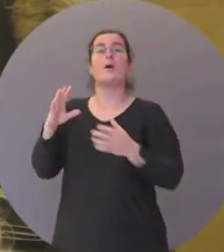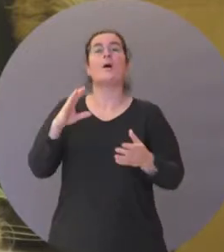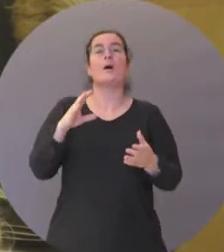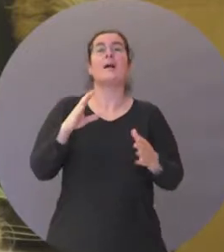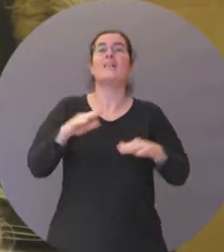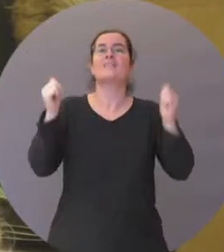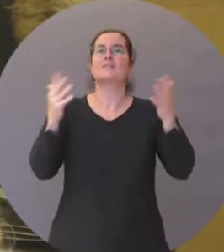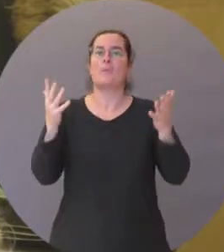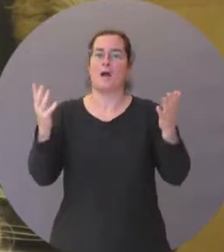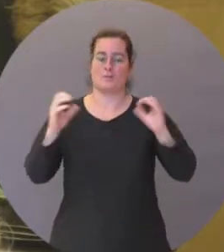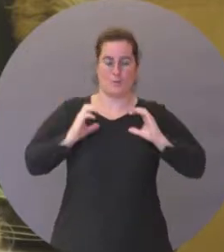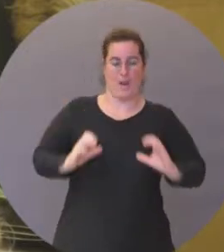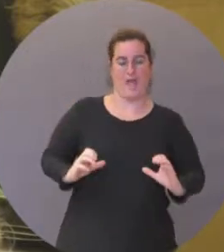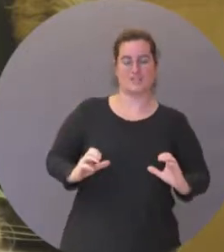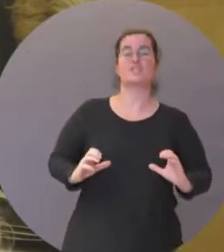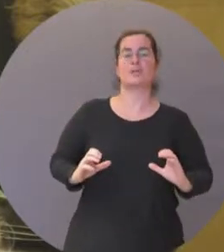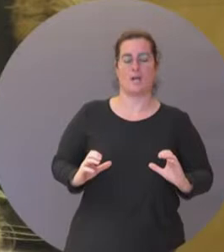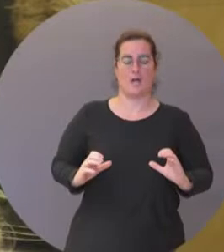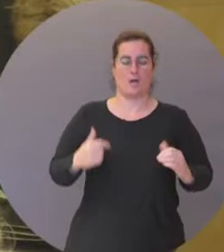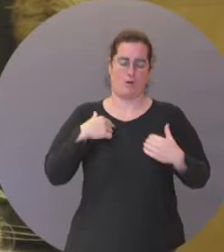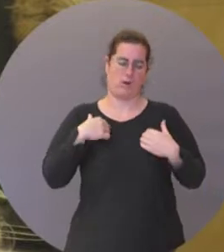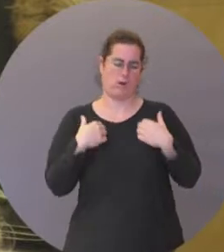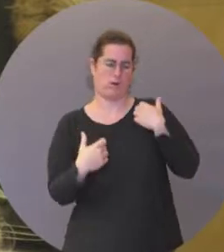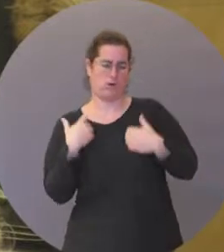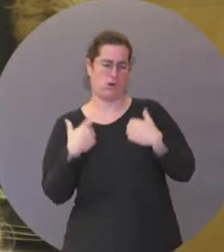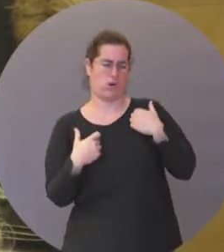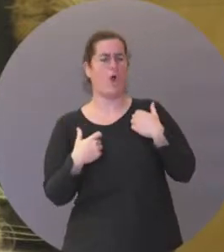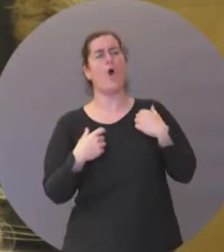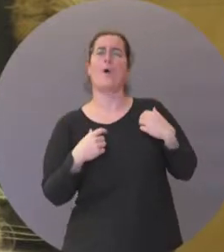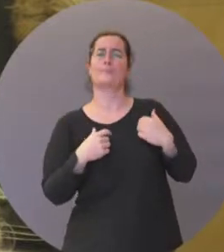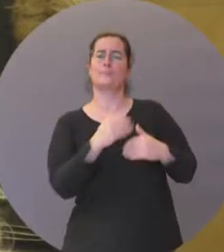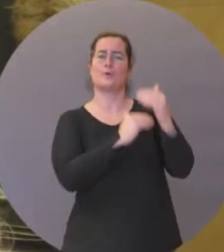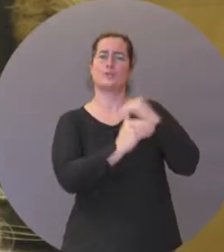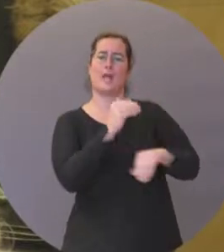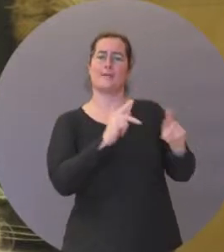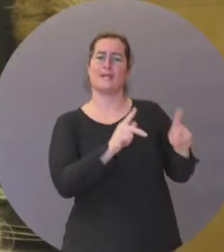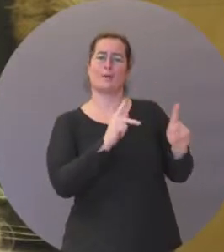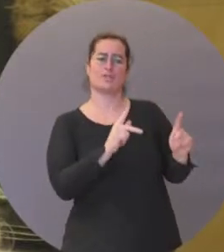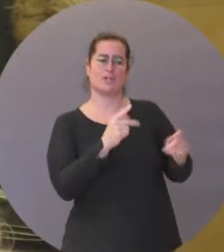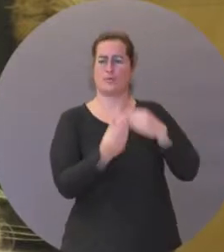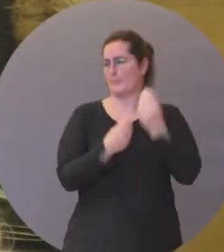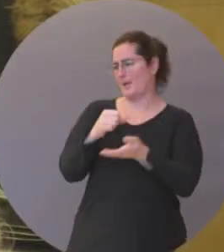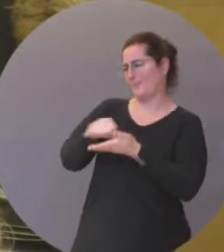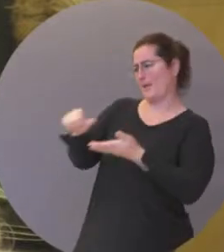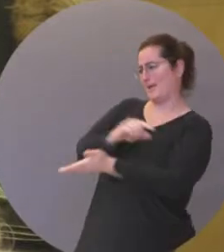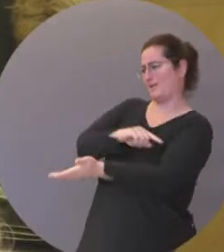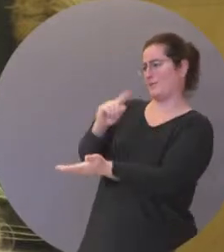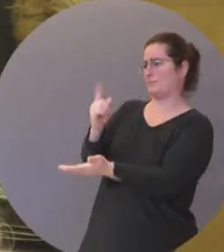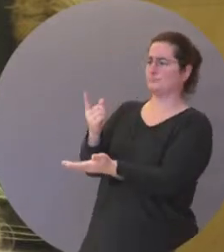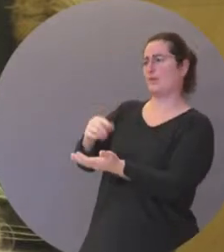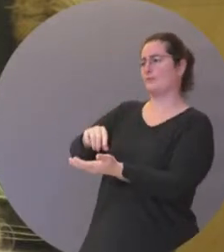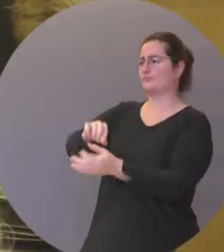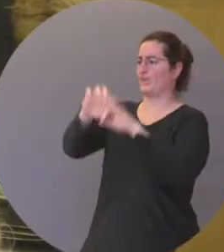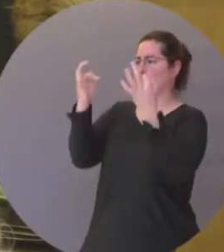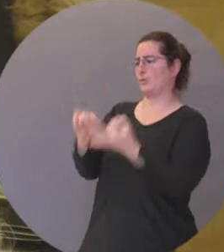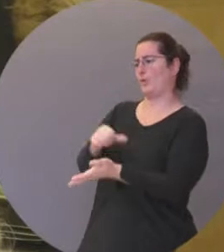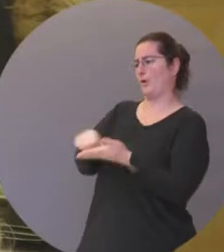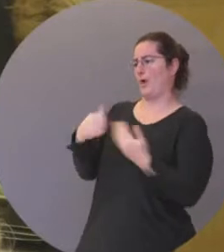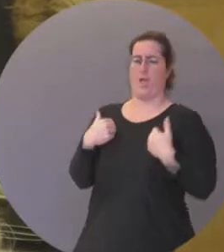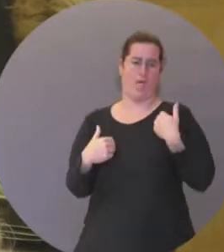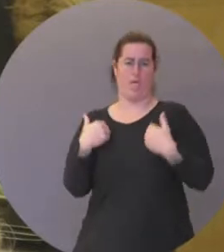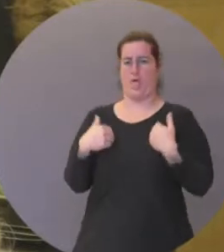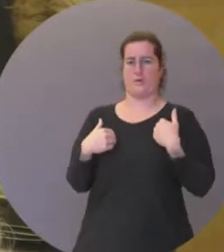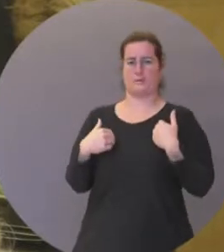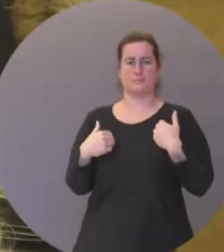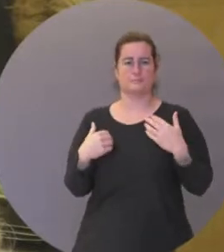payer l'énergie ou mettre en place un projet pédagogique lorsqu'on a peu de trésorerie même si notre département